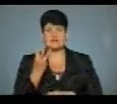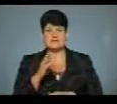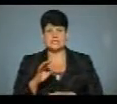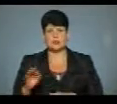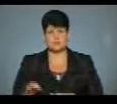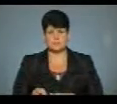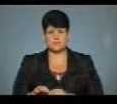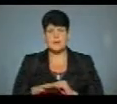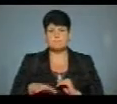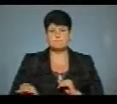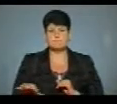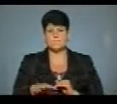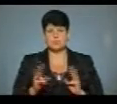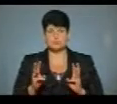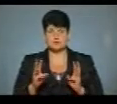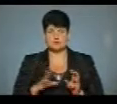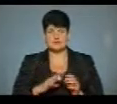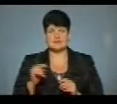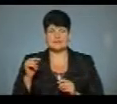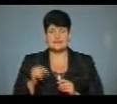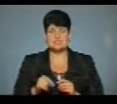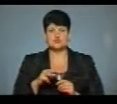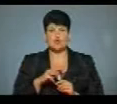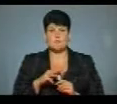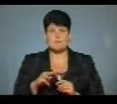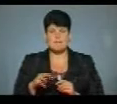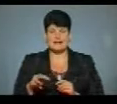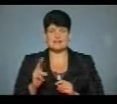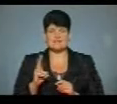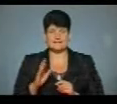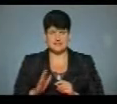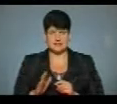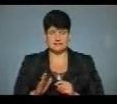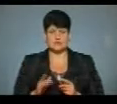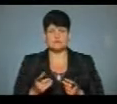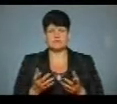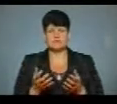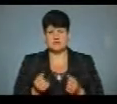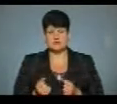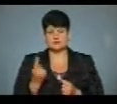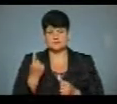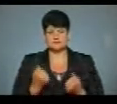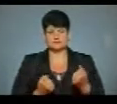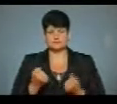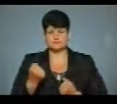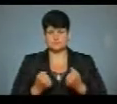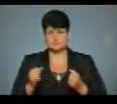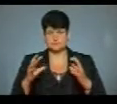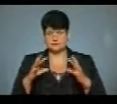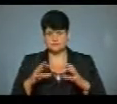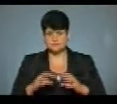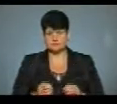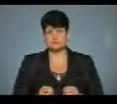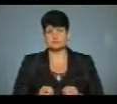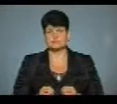13:00. Площа пожежі становила 1000 метрів квадратних. До гасіння залучили один підрозділ Державної служби з надзвичайних ситуацій